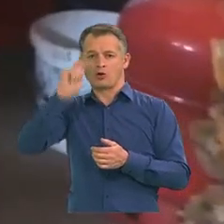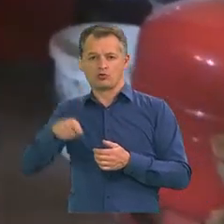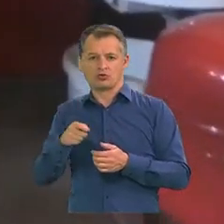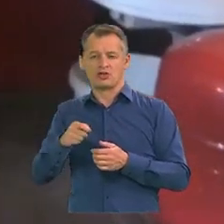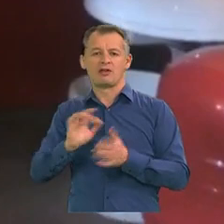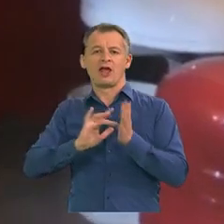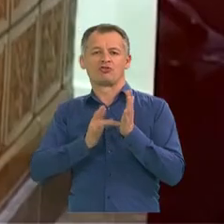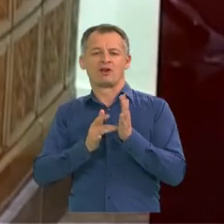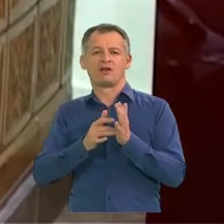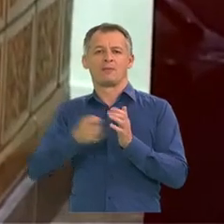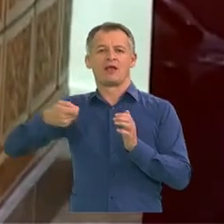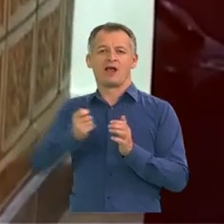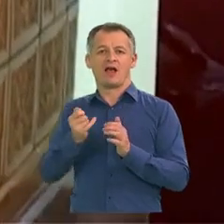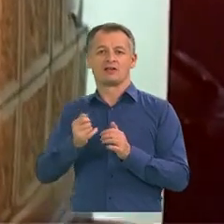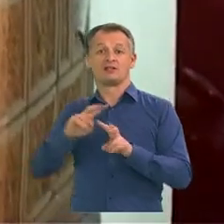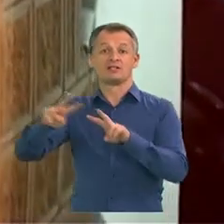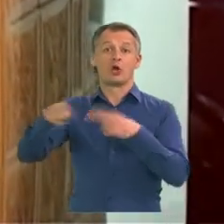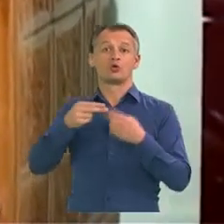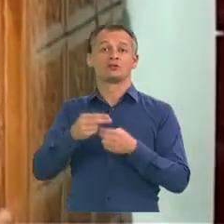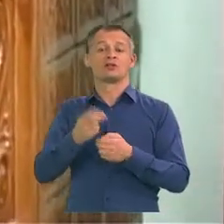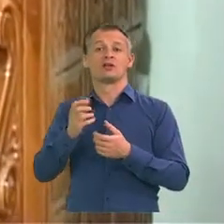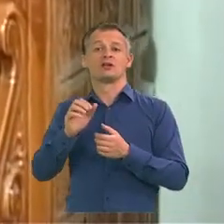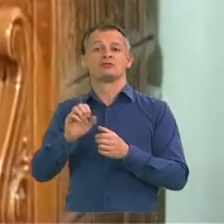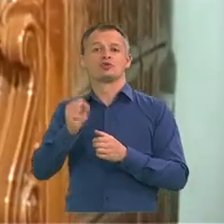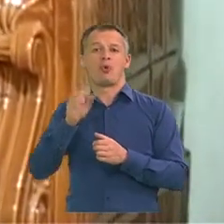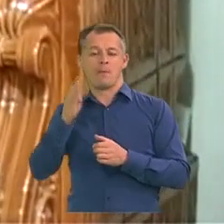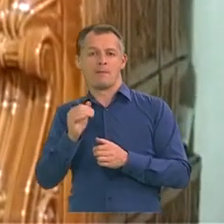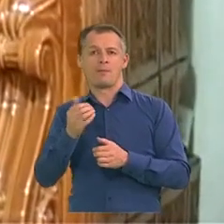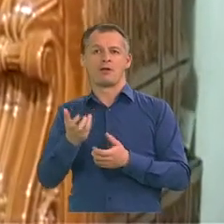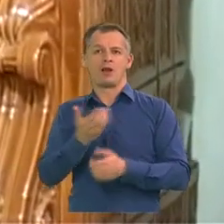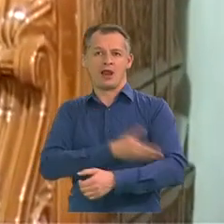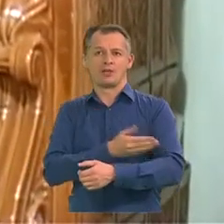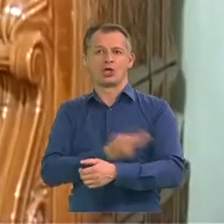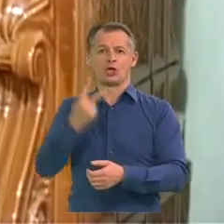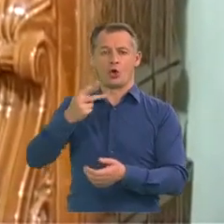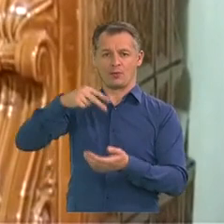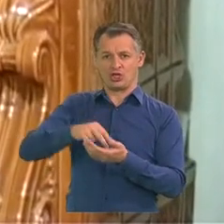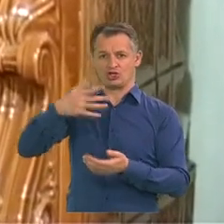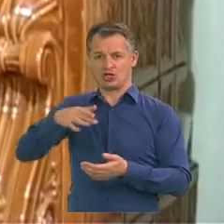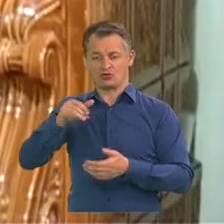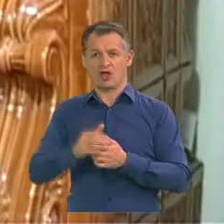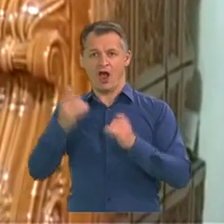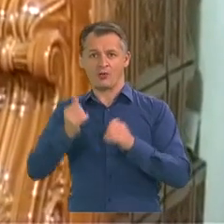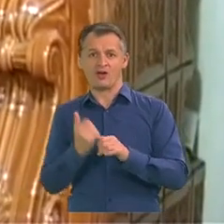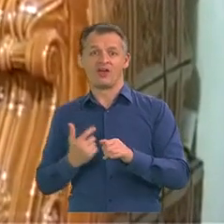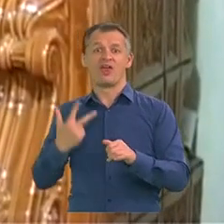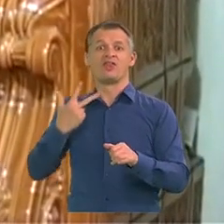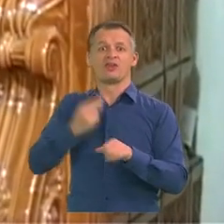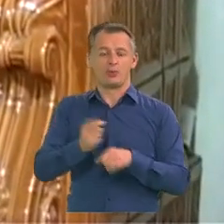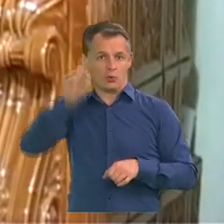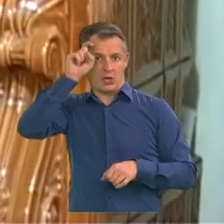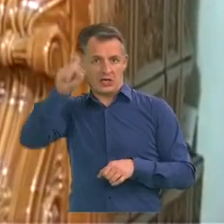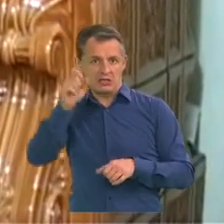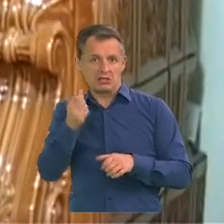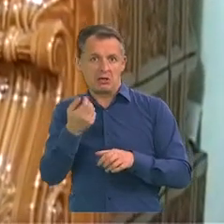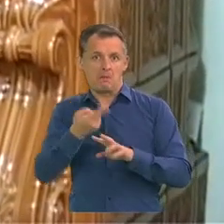tradiționalele sobe pe lemne. Cam cât v-au costat lemnele? Un 2500, dar acum triplu, cred. Cred că s-ar